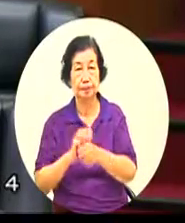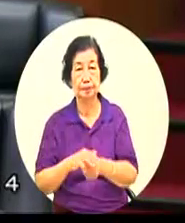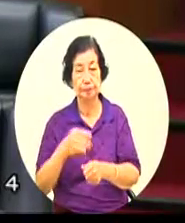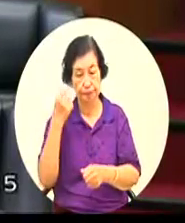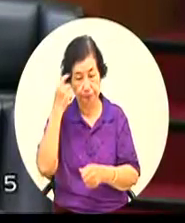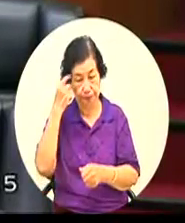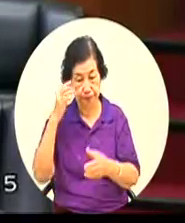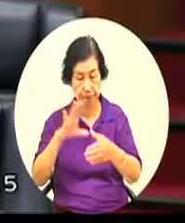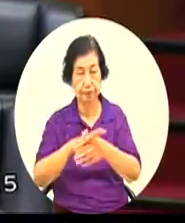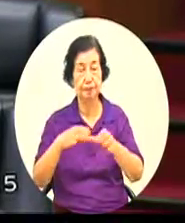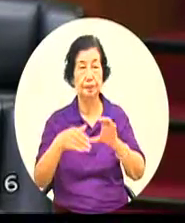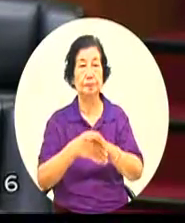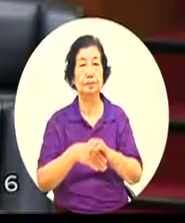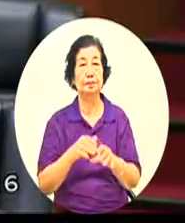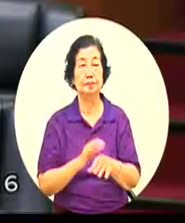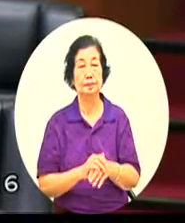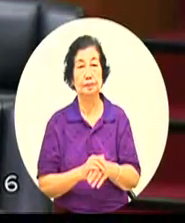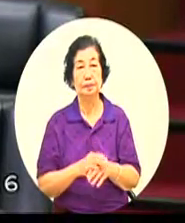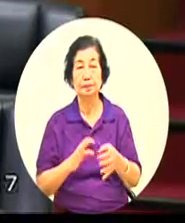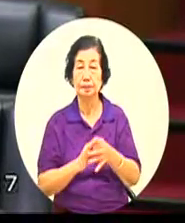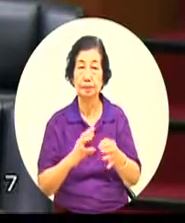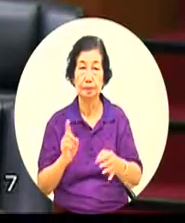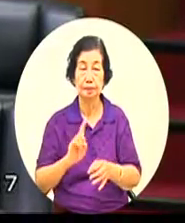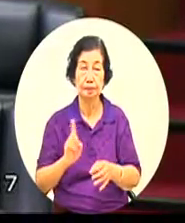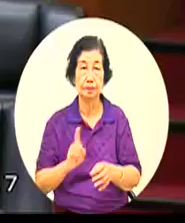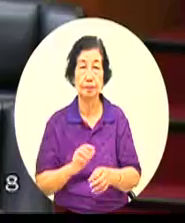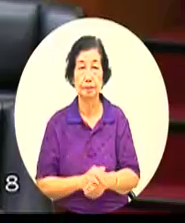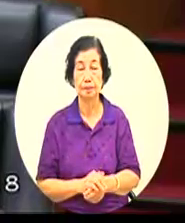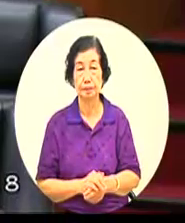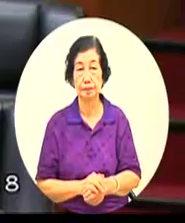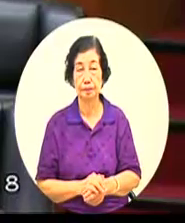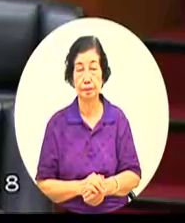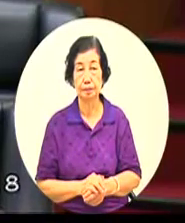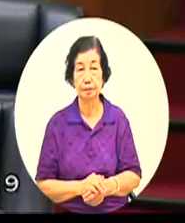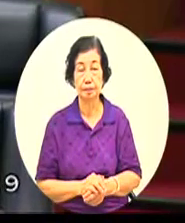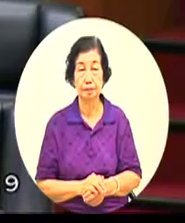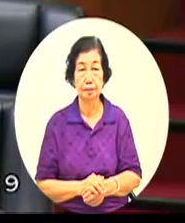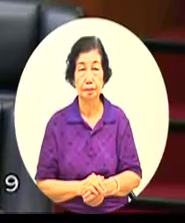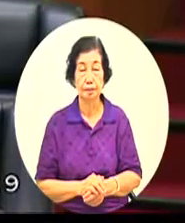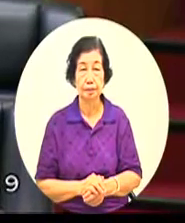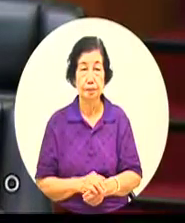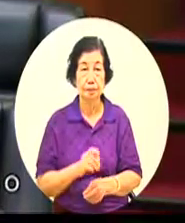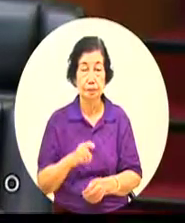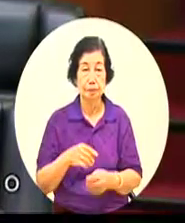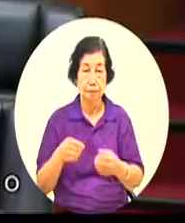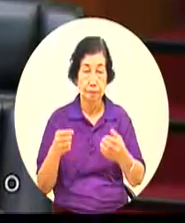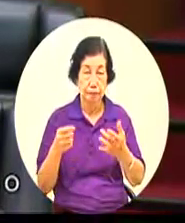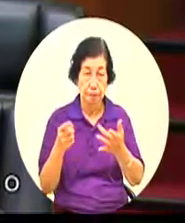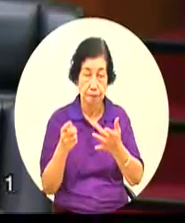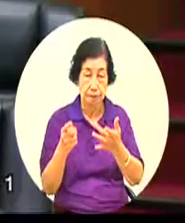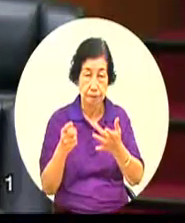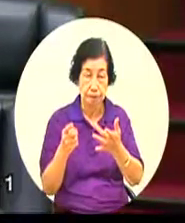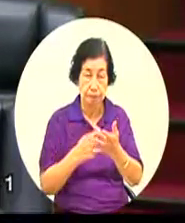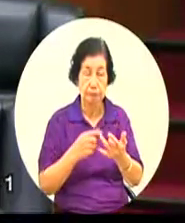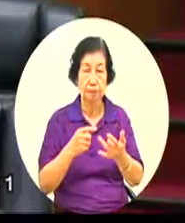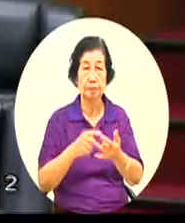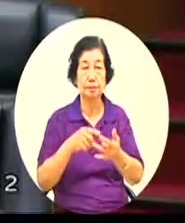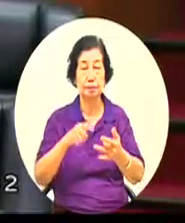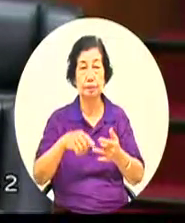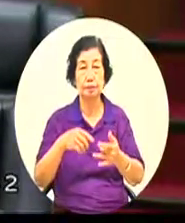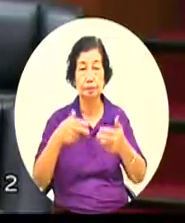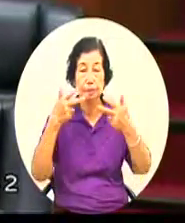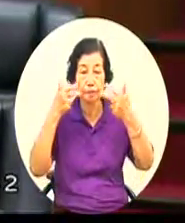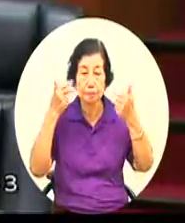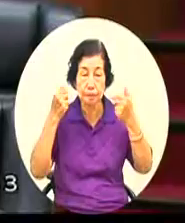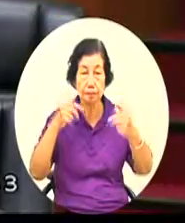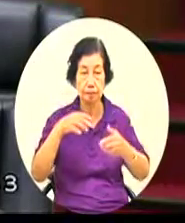化，我就想到说为什么。独缺我们原住民的这个元素在里面了哈，因为刚